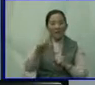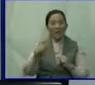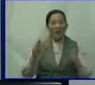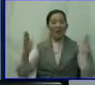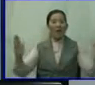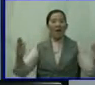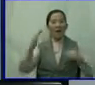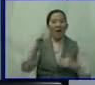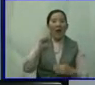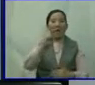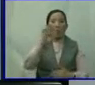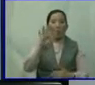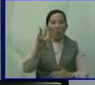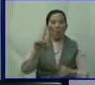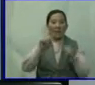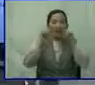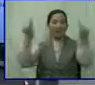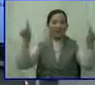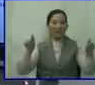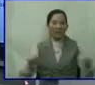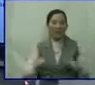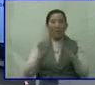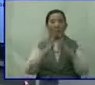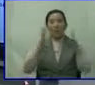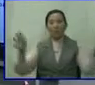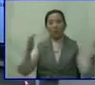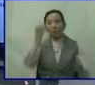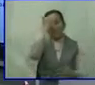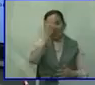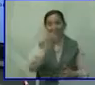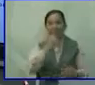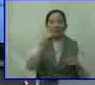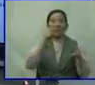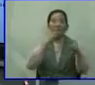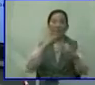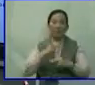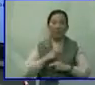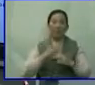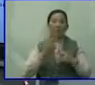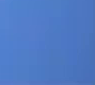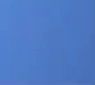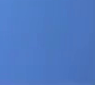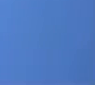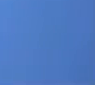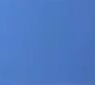альбомном листе. Спасибо за внимание. Всего доброго!